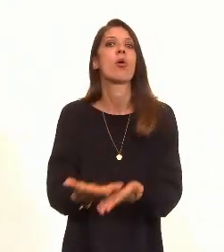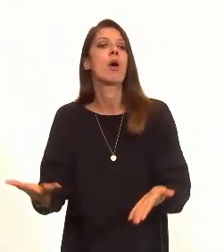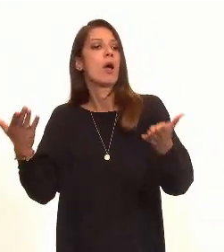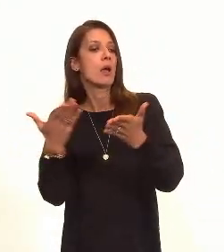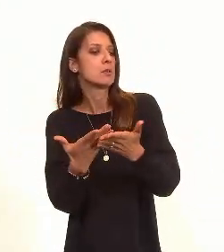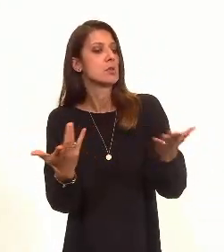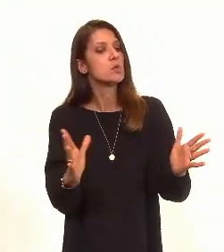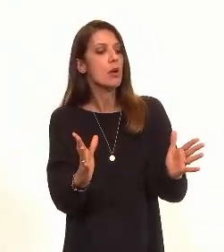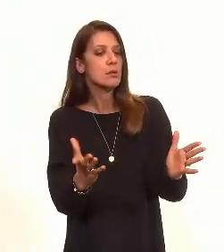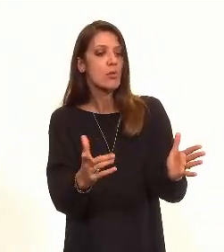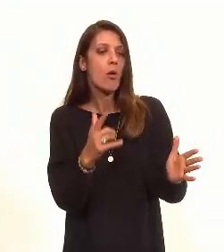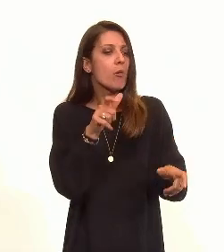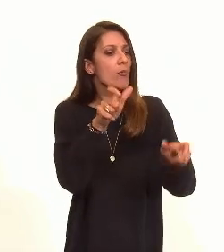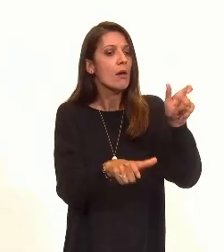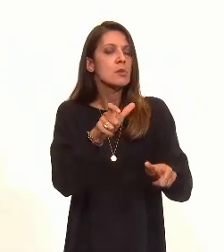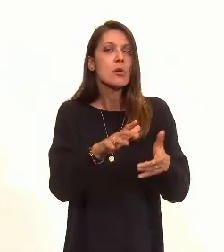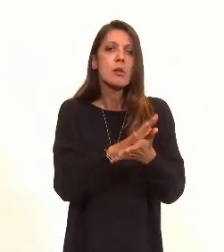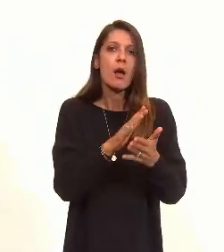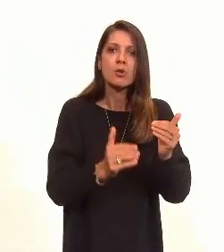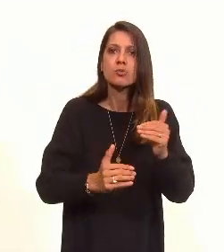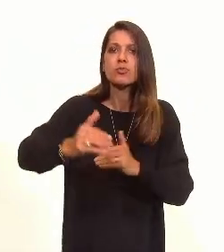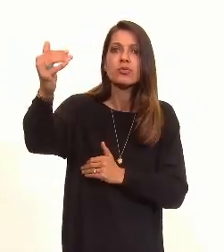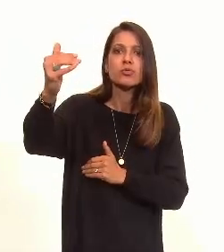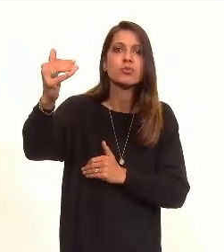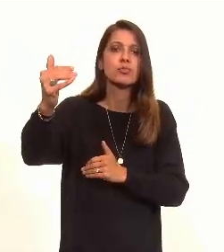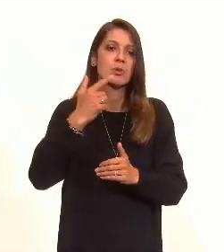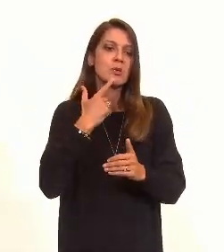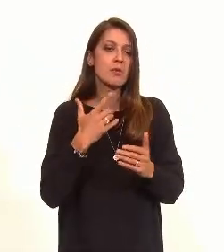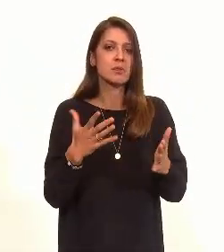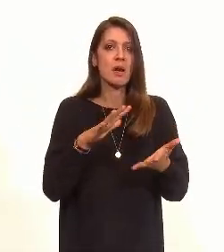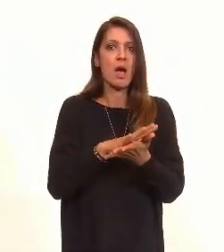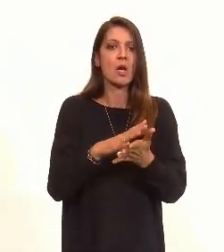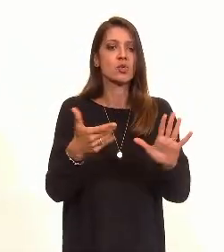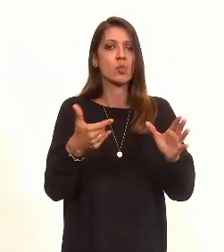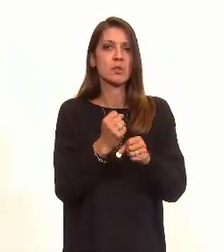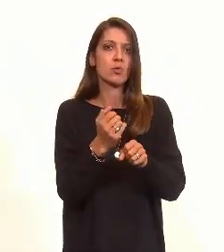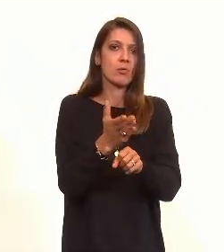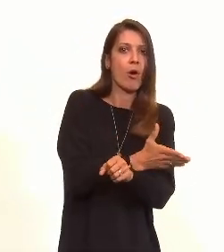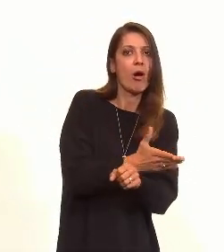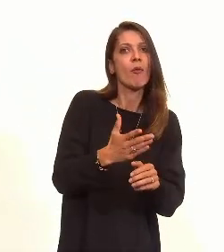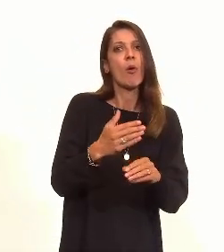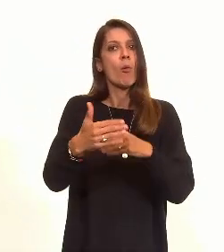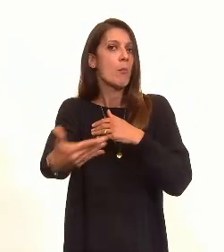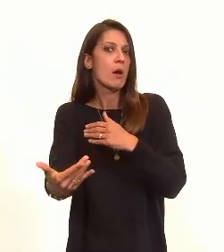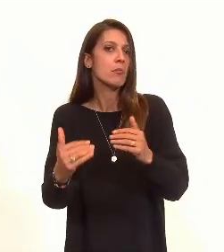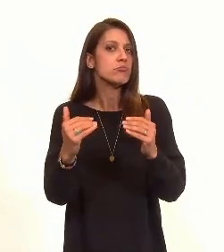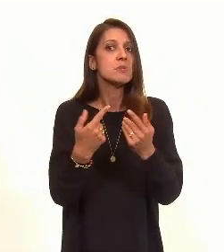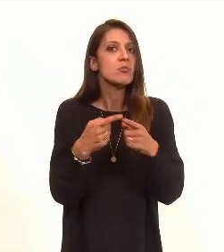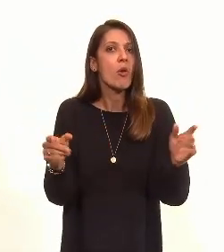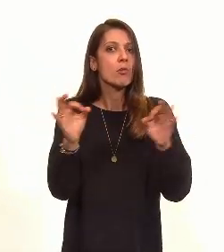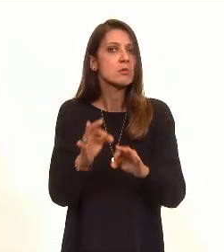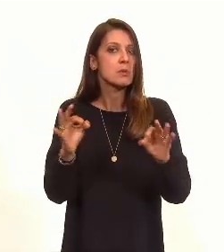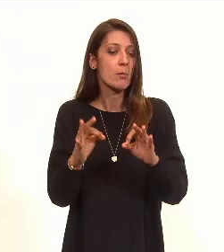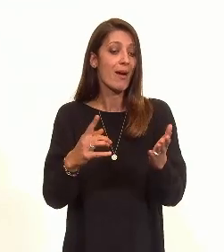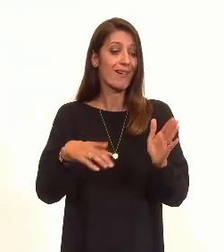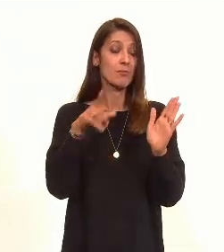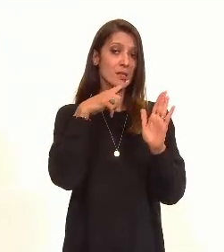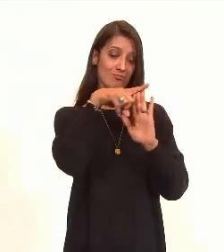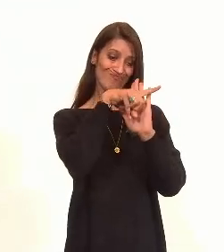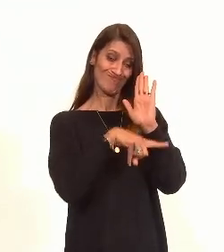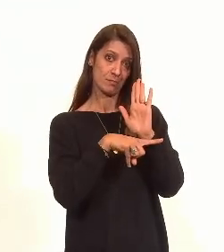d'âge entre des altérations de fonction qui seraient arrivées avant 60 ans ou après 60 ans. Ce cadre, s'il était pleinement